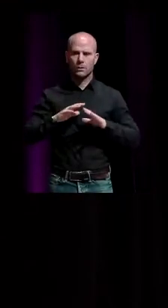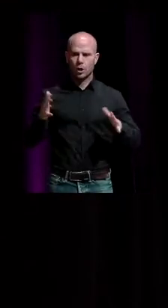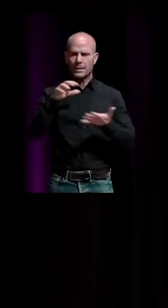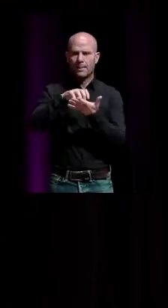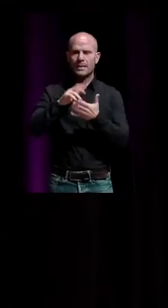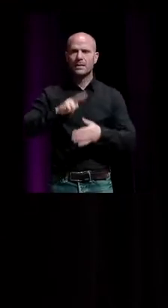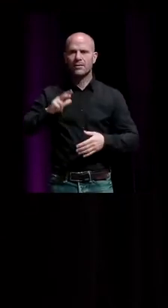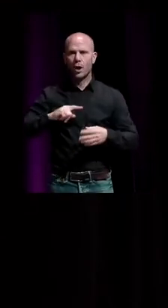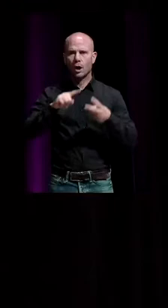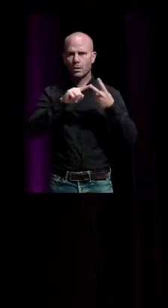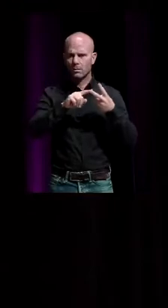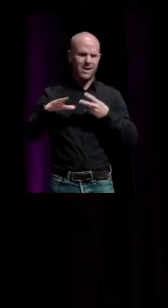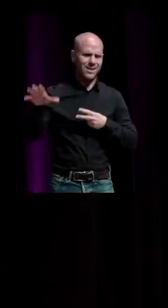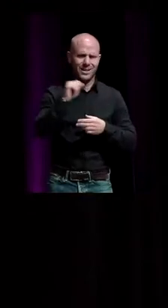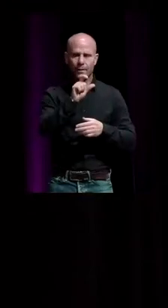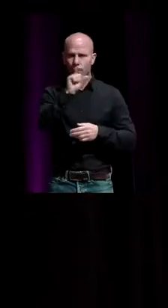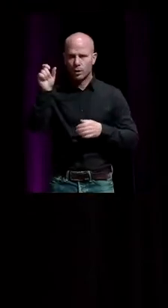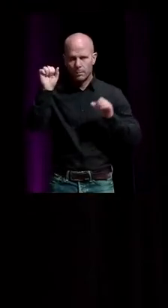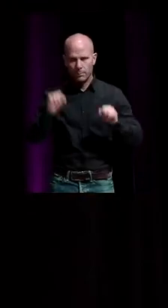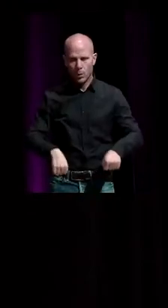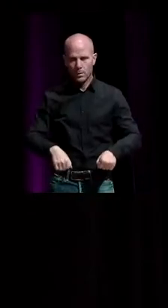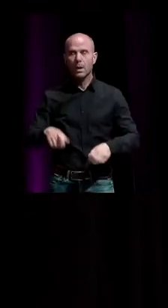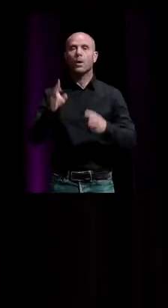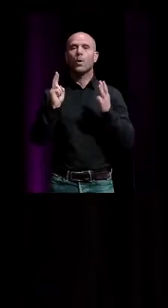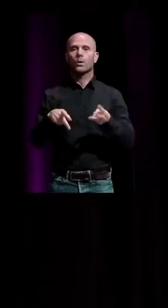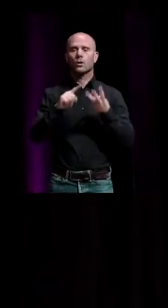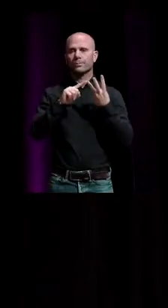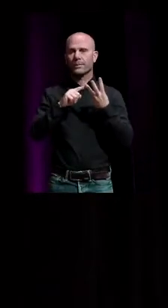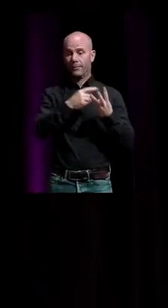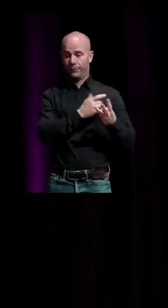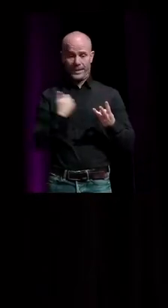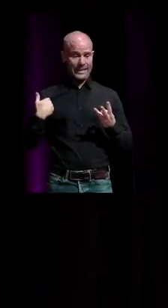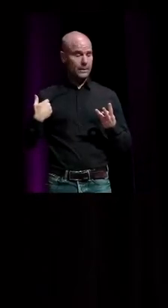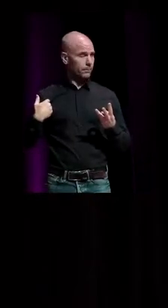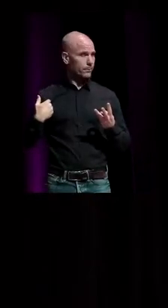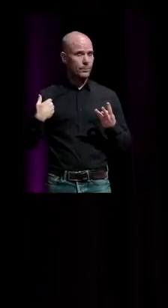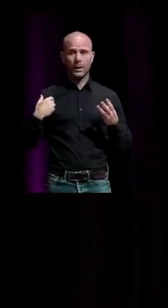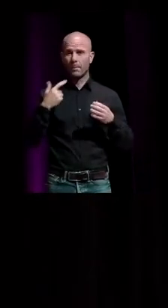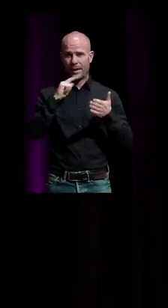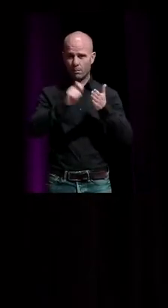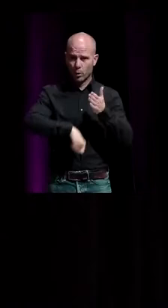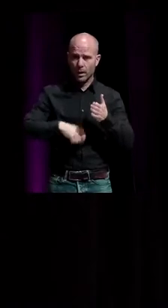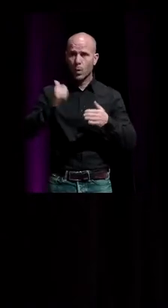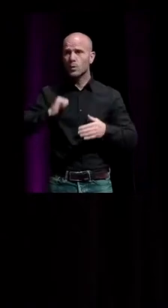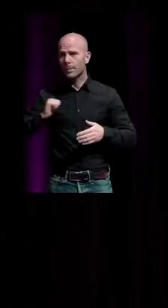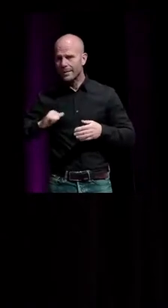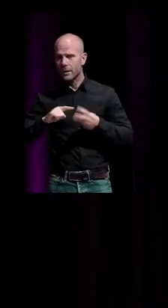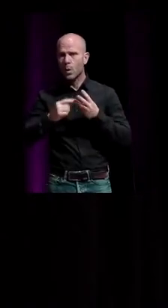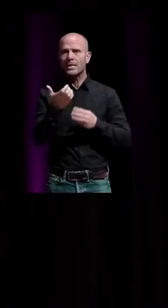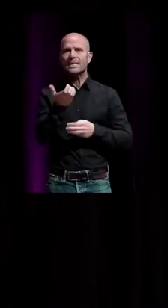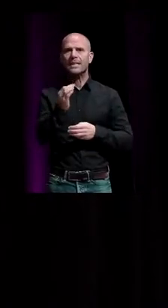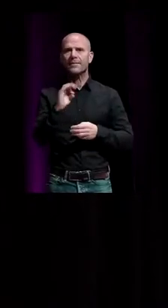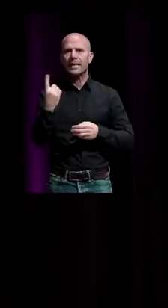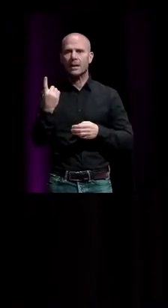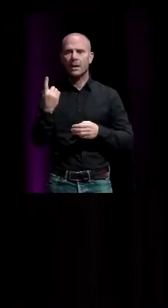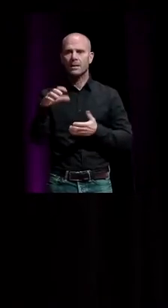samhällsansvar, alla företag. Och så är det då alltså vi, medborgarna, konsumenterna och civilsamhället